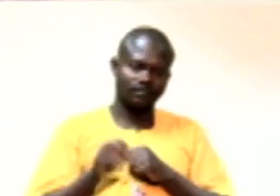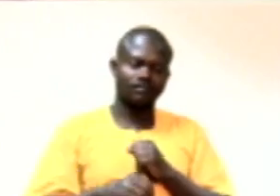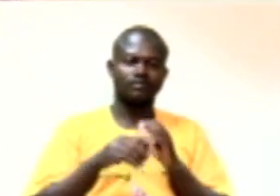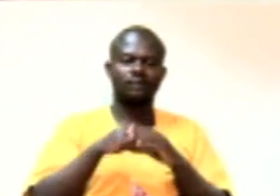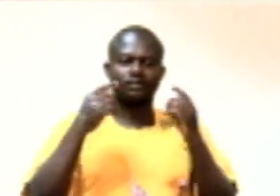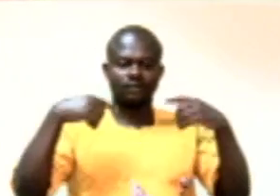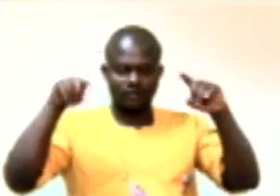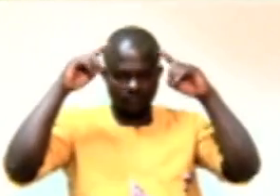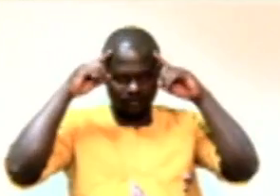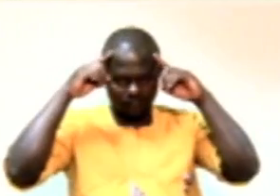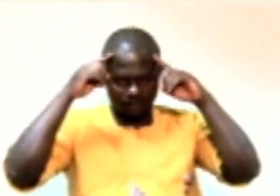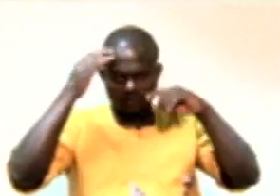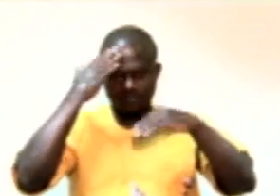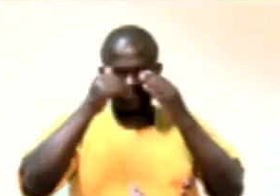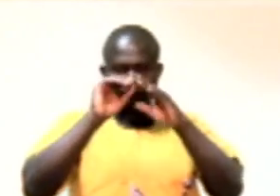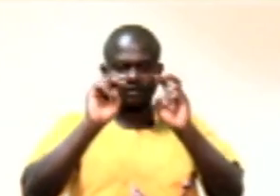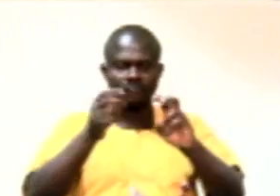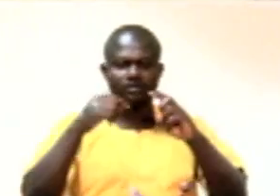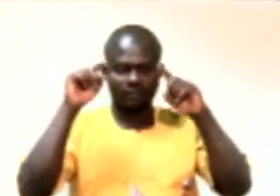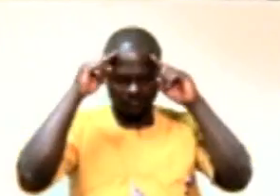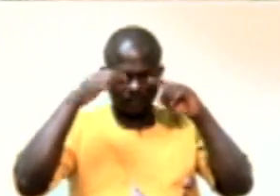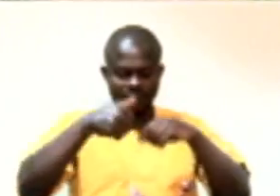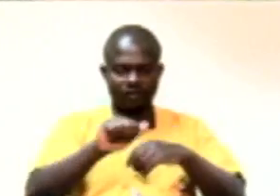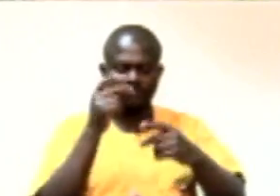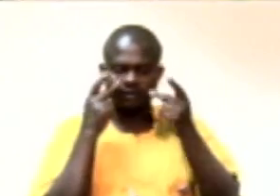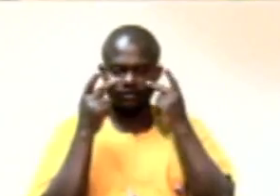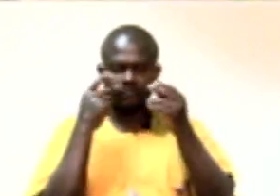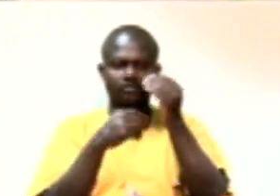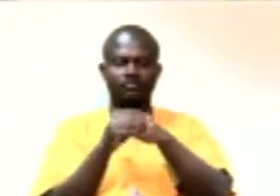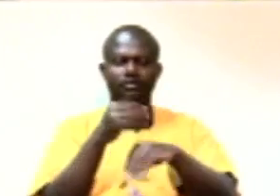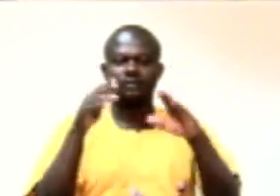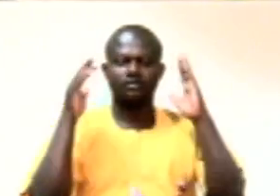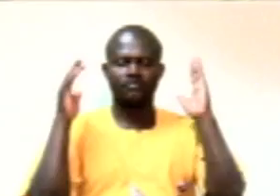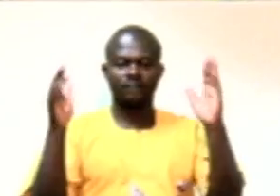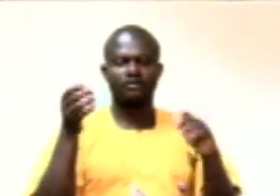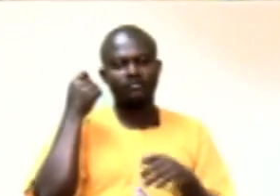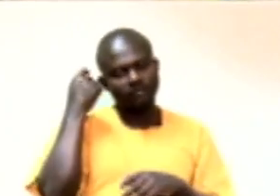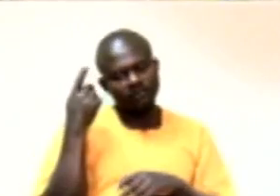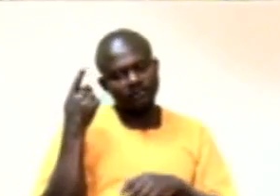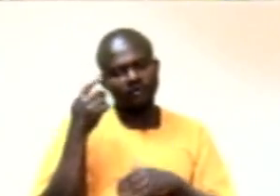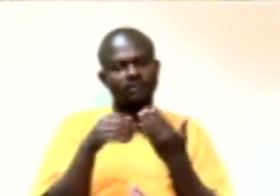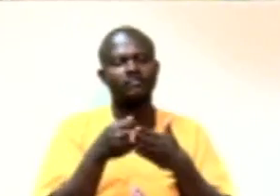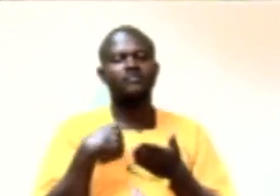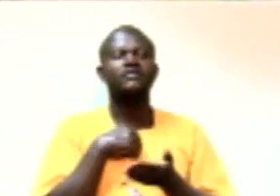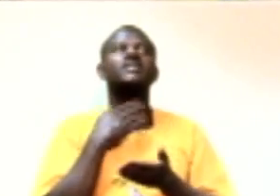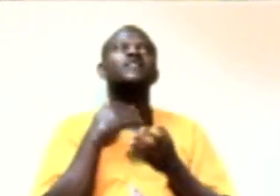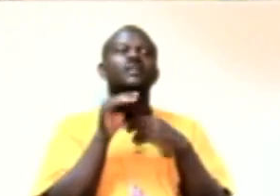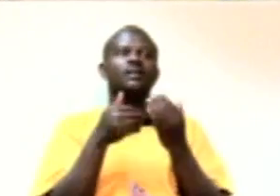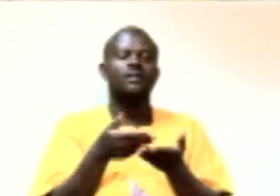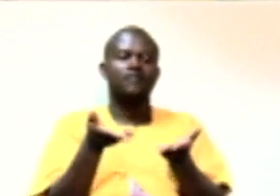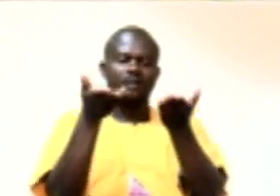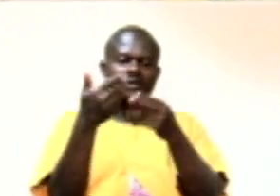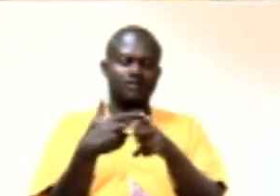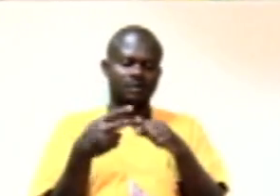rwa kaminuza, kubera ko kaminuza ariyo yarebaga ya masoko manini. Tukivuga uko byazamuka nibura, ahubwo bikaba